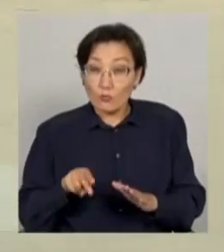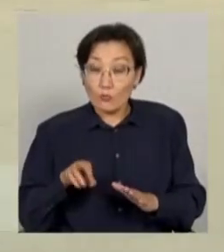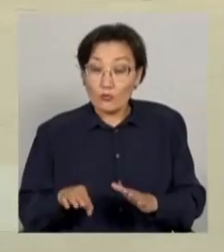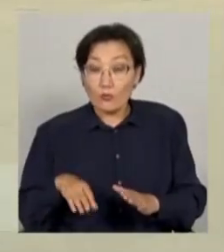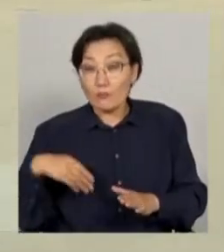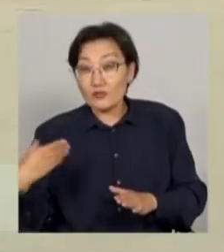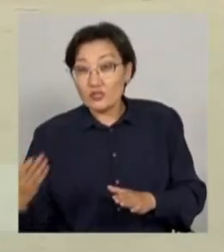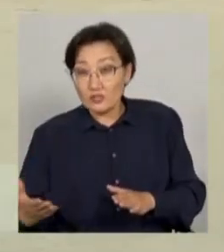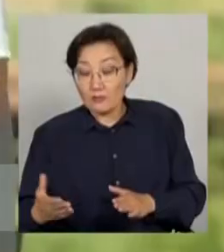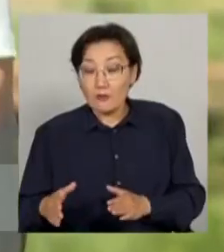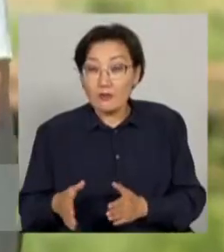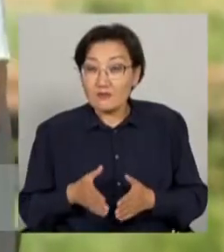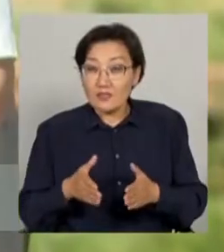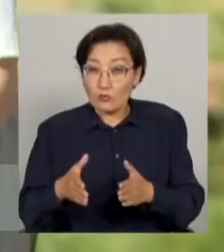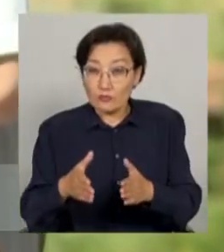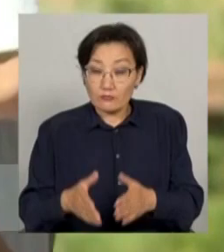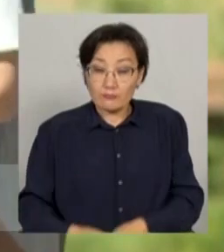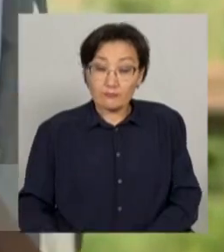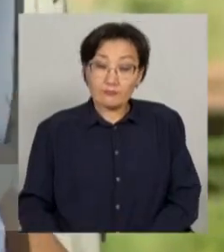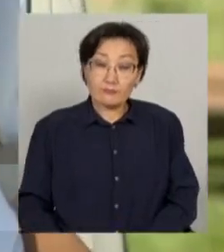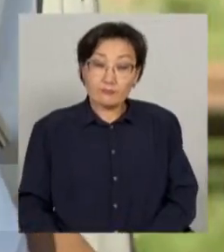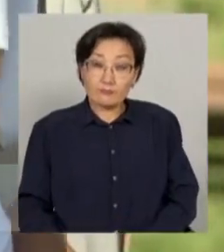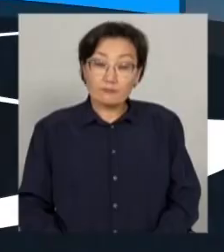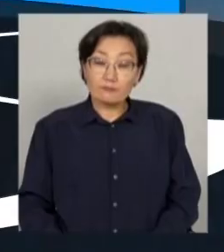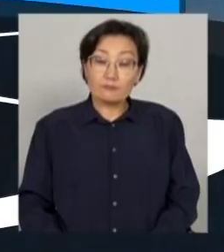краю проезжей части дороги.